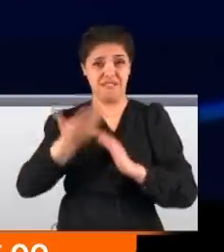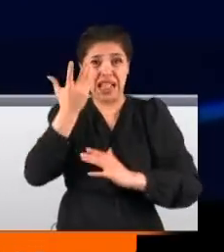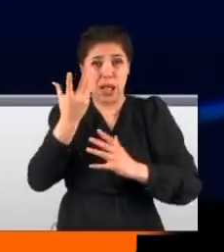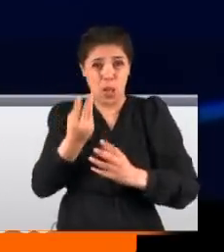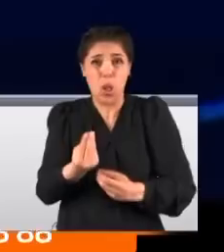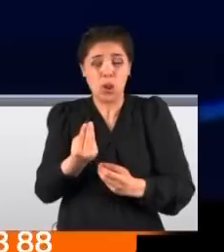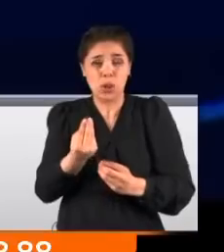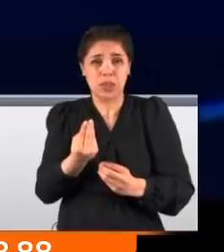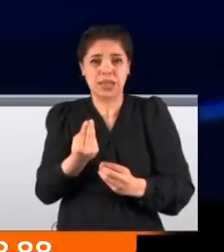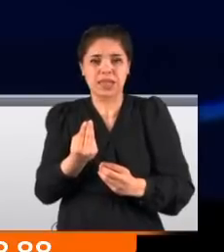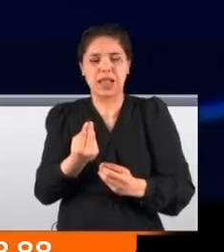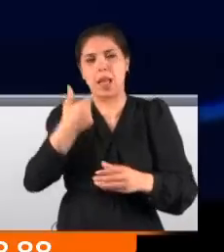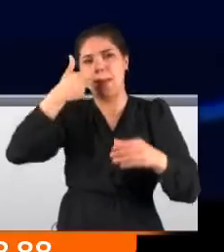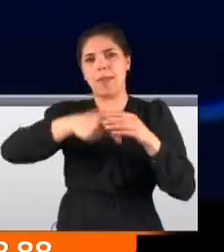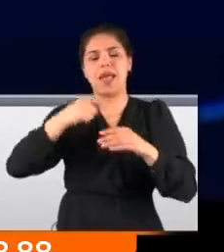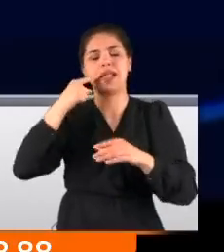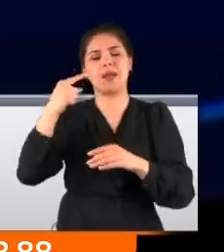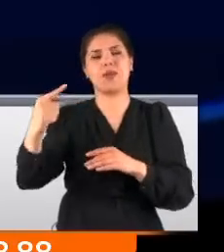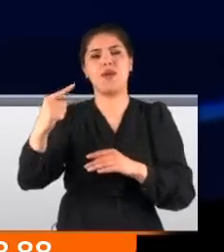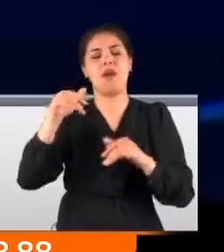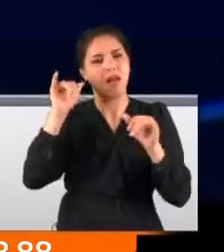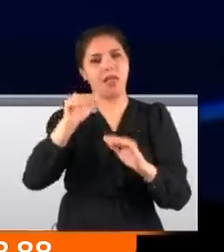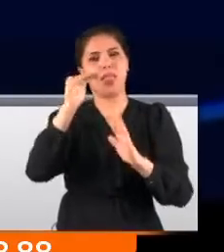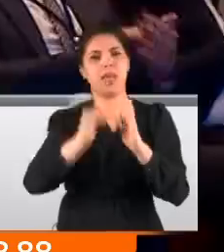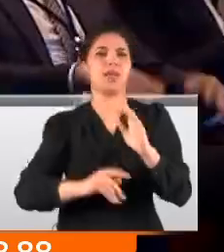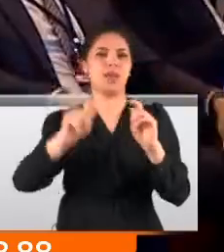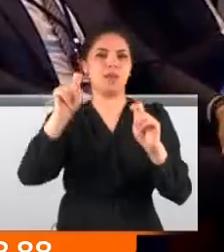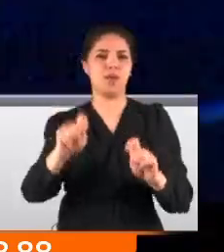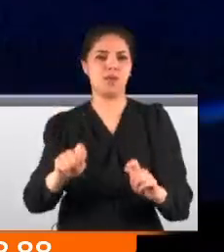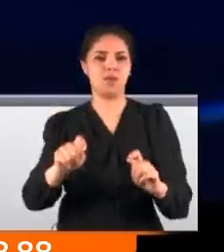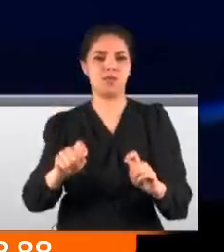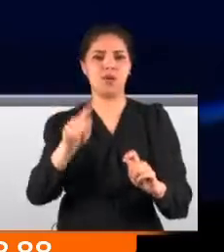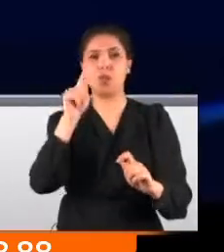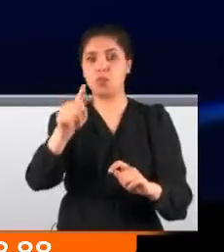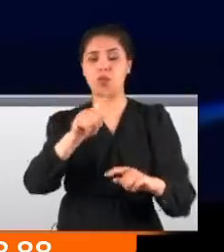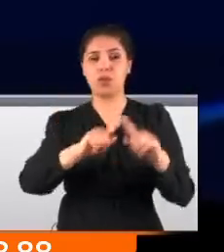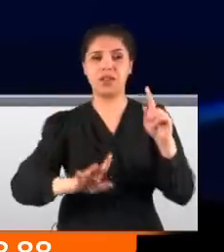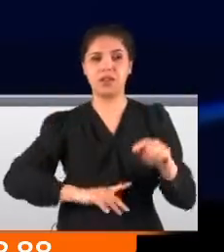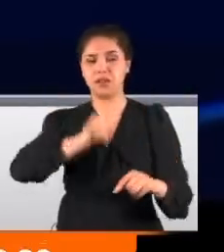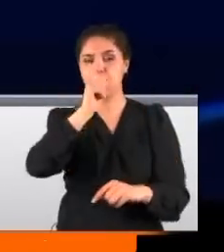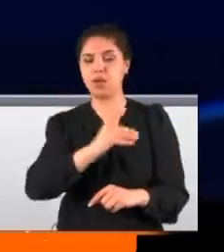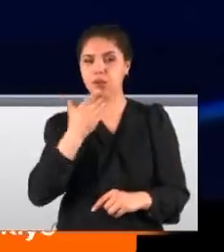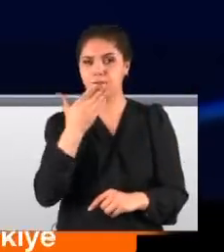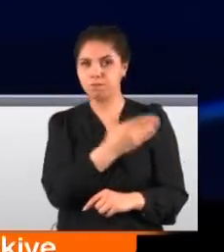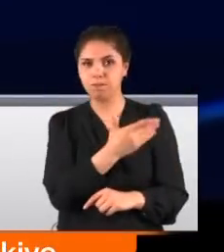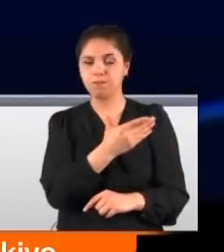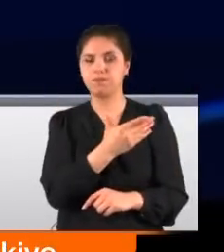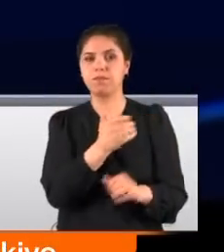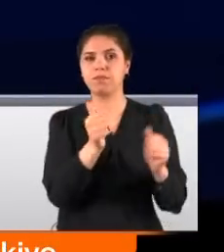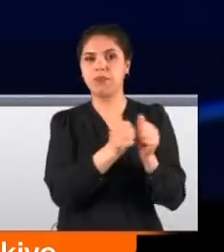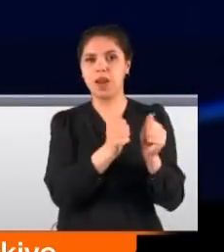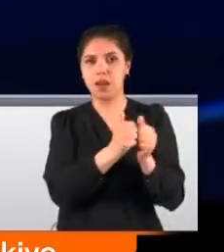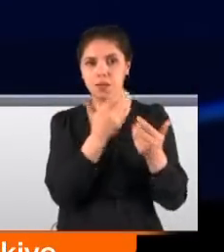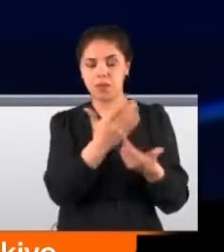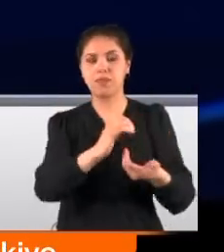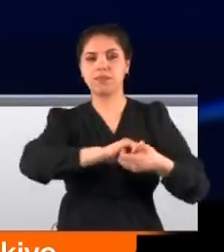getirdiğimizde akaryakıtta da aynısını yapacağız. İşte bu Kılıçdaroğlu'nun el ele